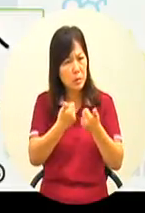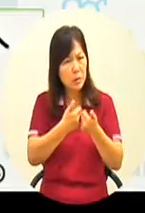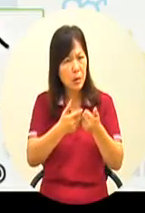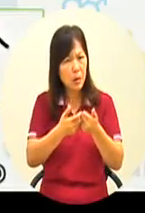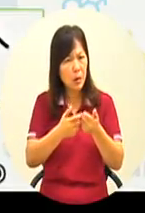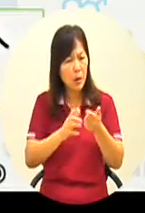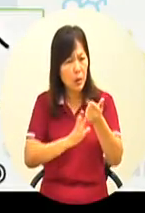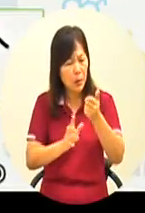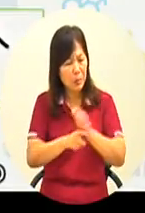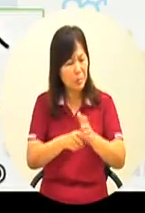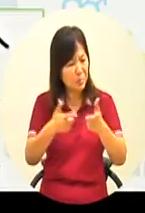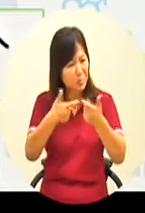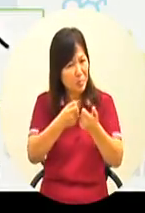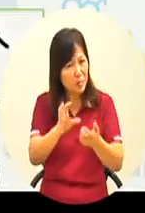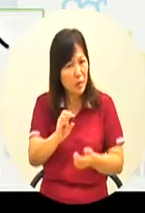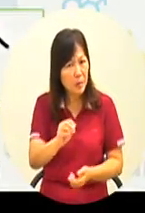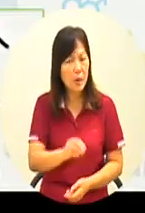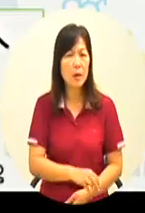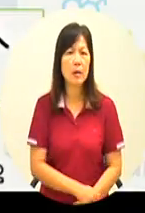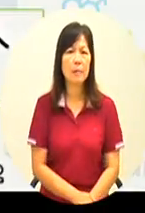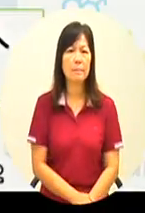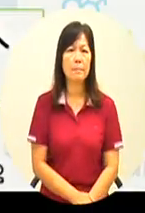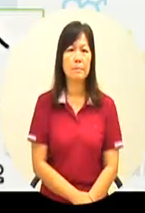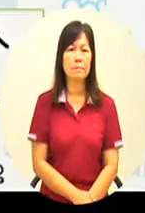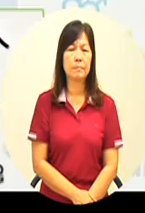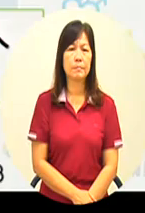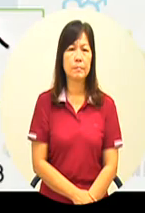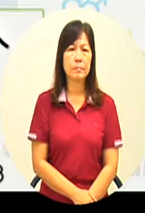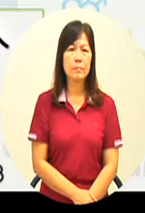任，请局长做个回答。